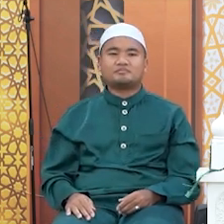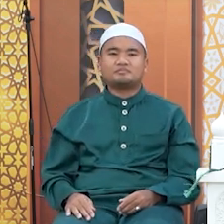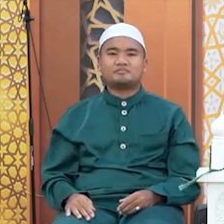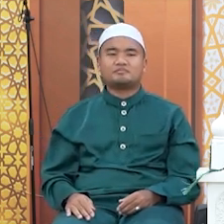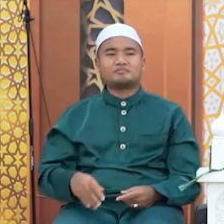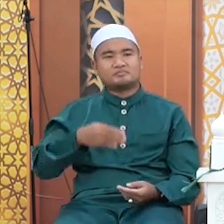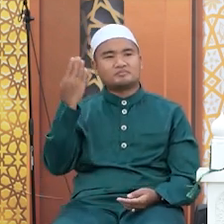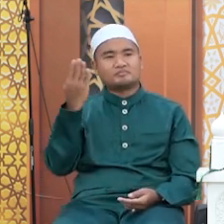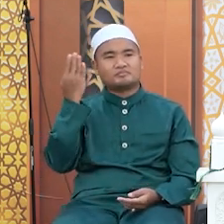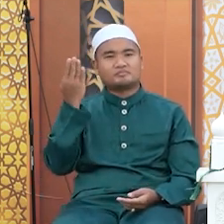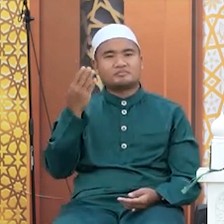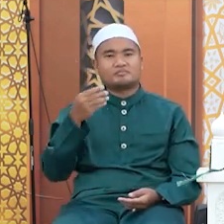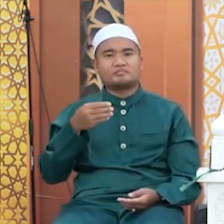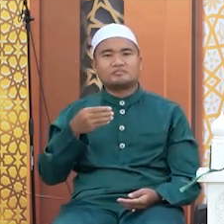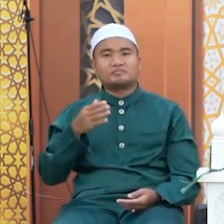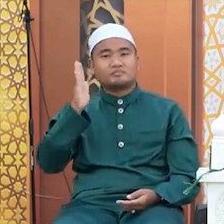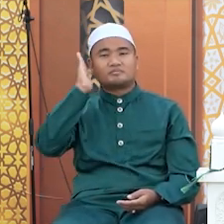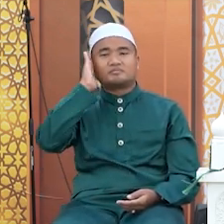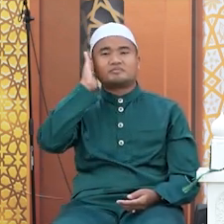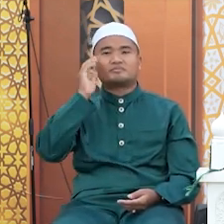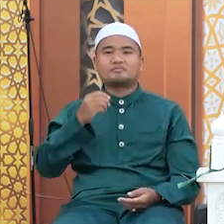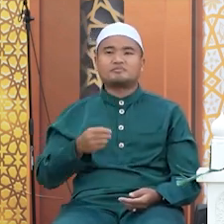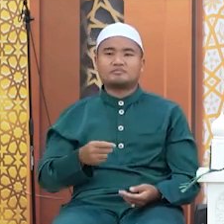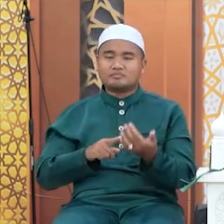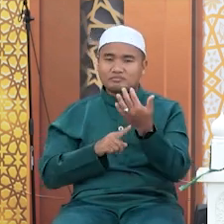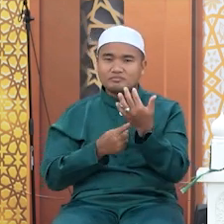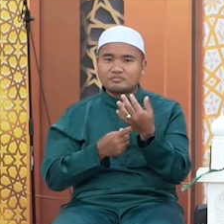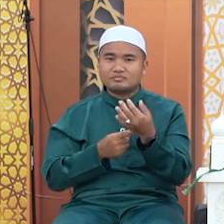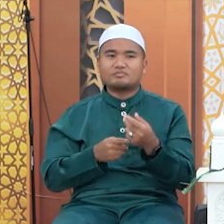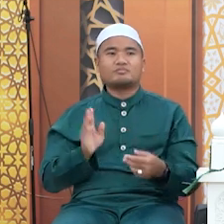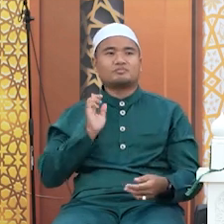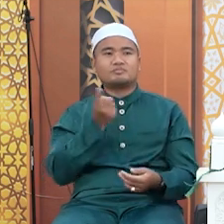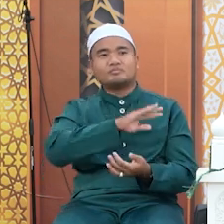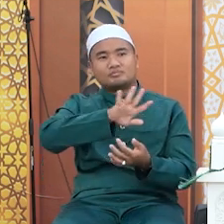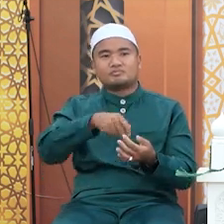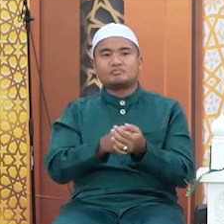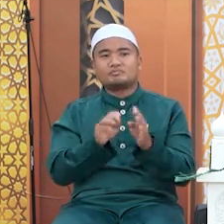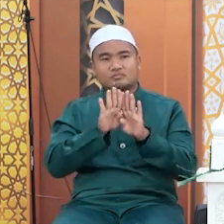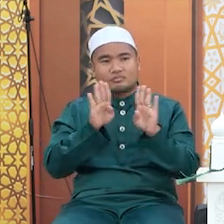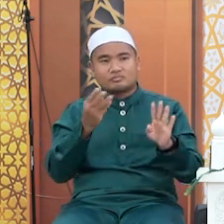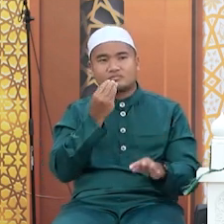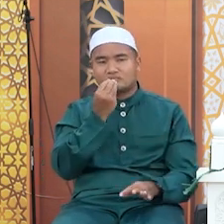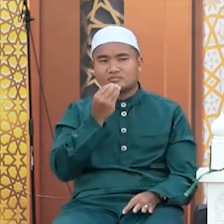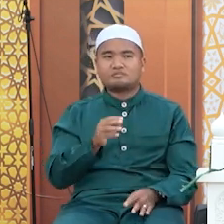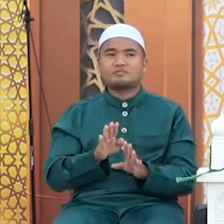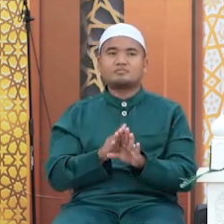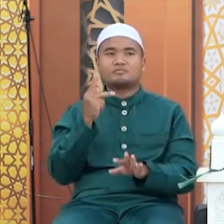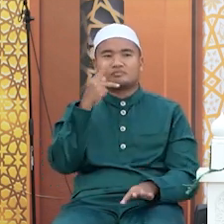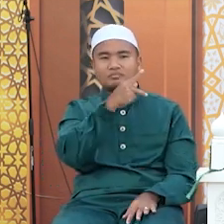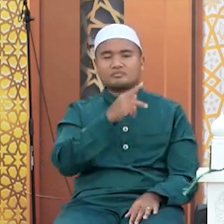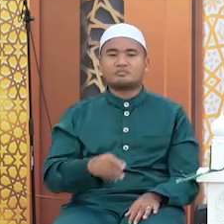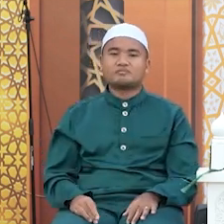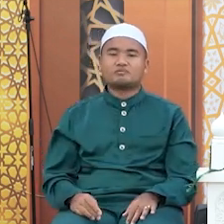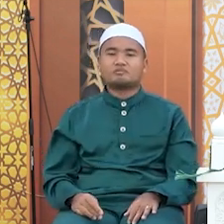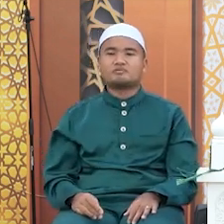Tengok rahmat. Tak ada satu undang-undang ataupun satu fatwa ataupun satu arahan daripada